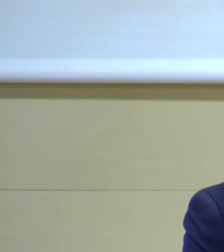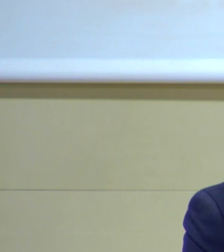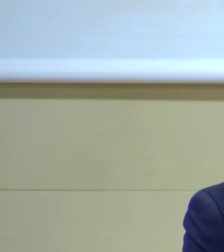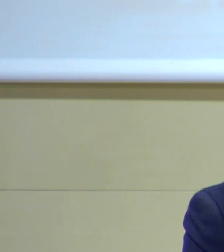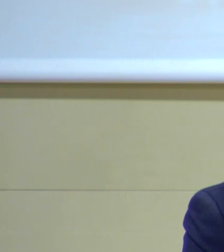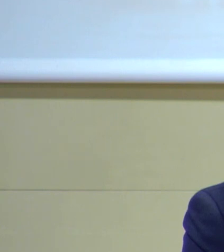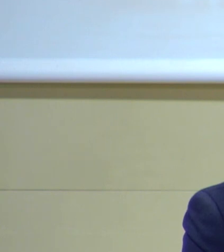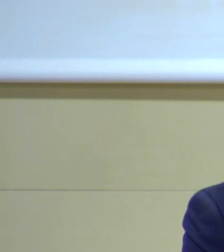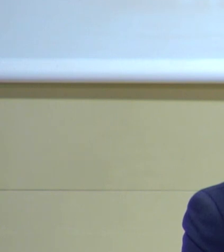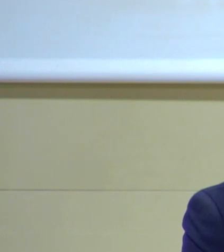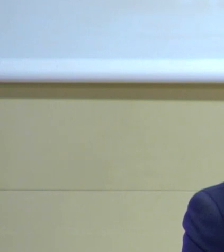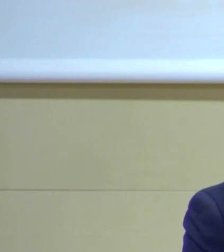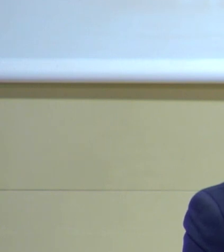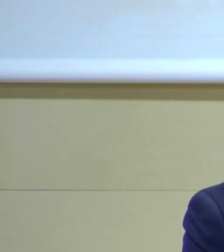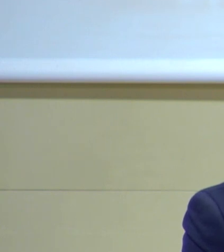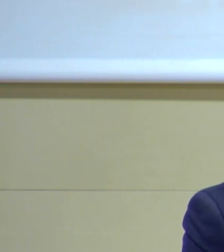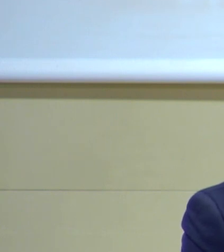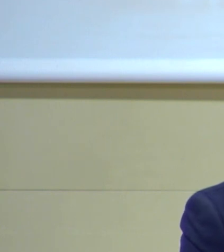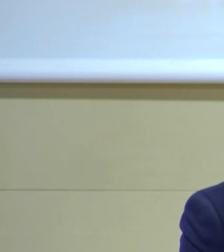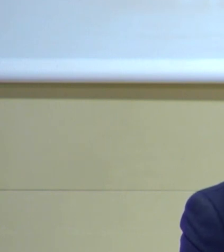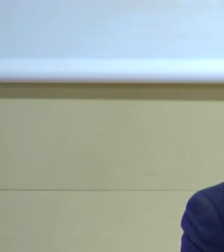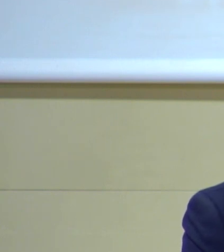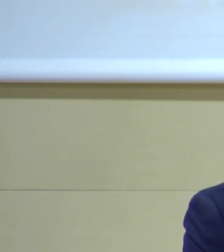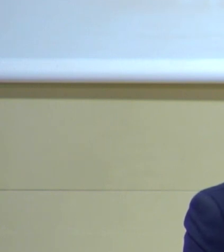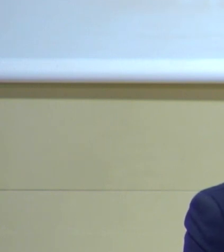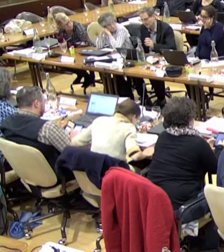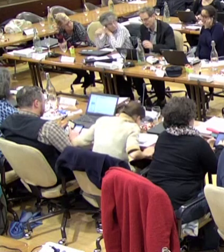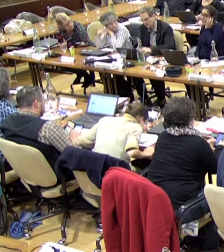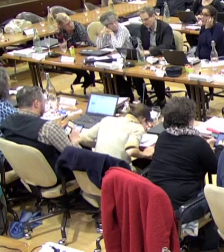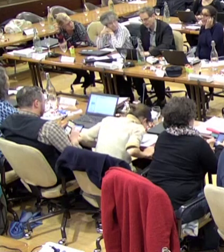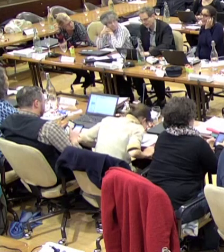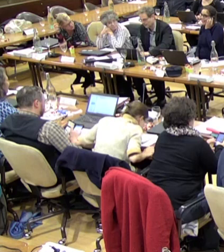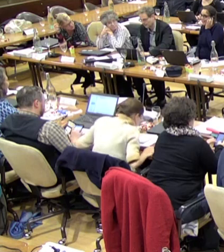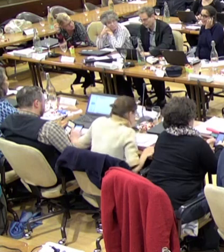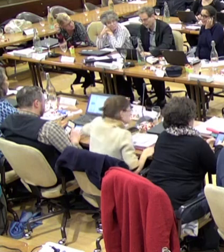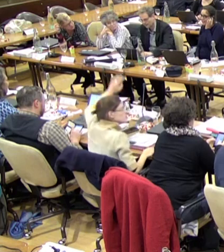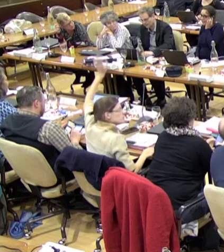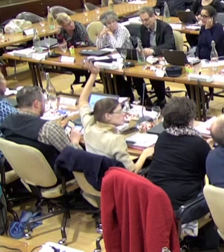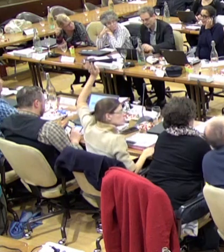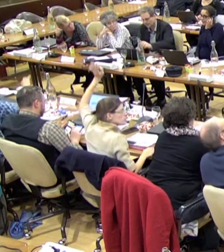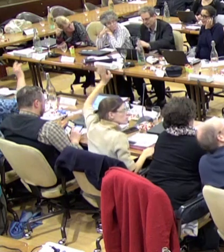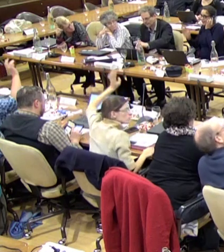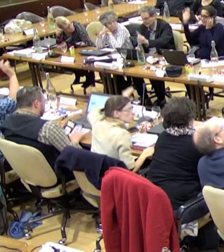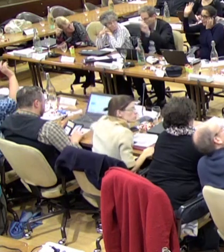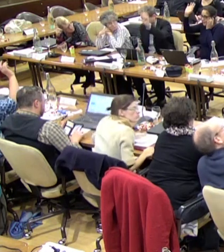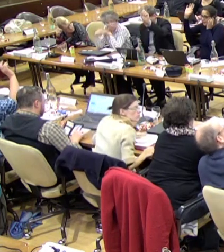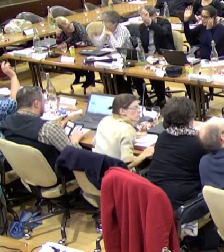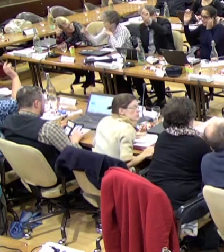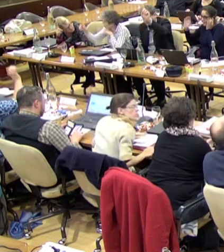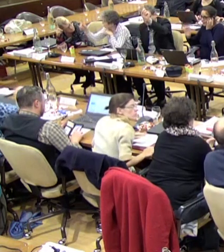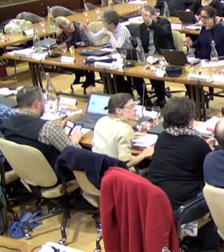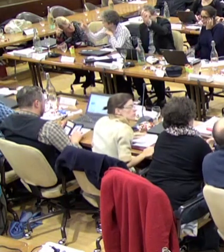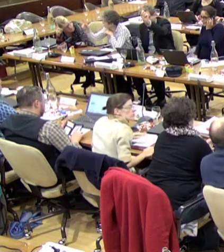l'ag qui votent contre abstention d'hergé pays qui votent contre qui vote pour rcg e